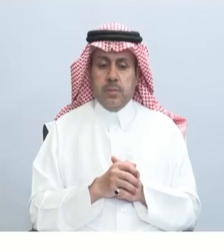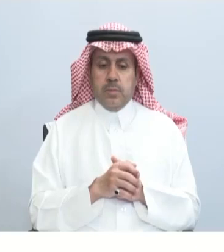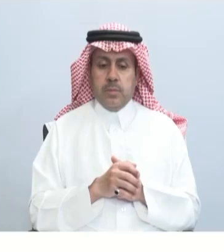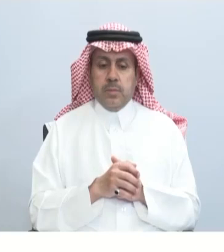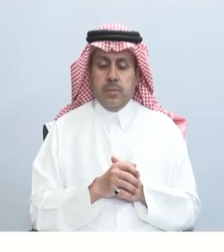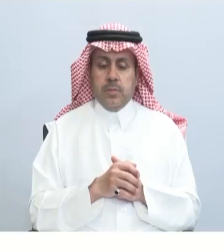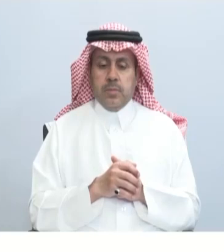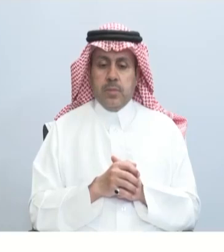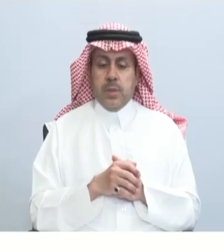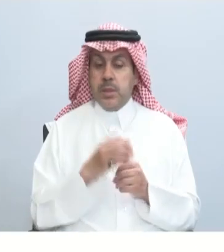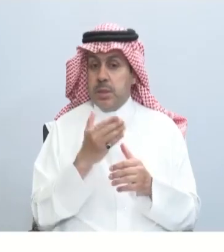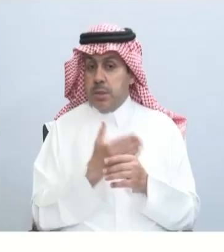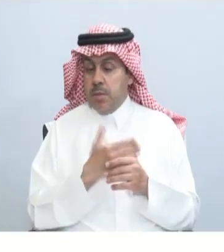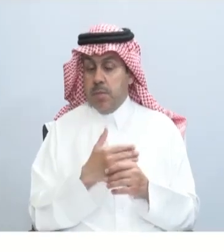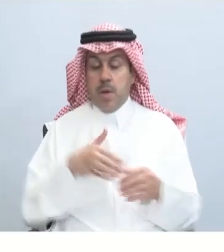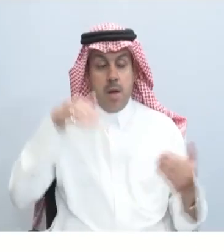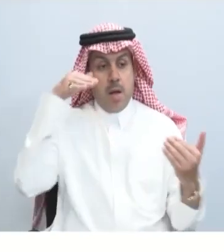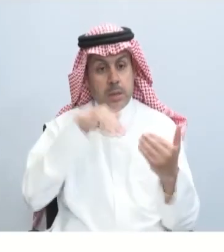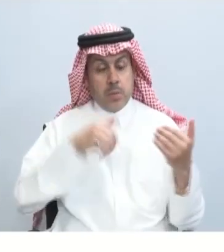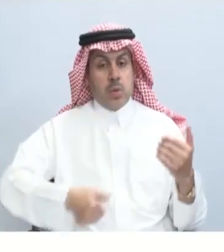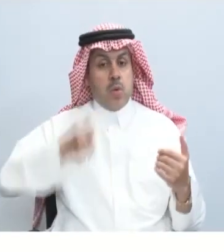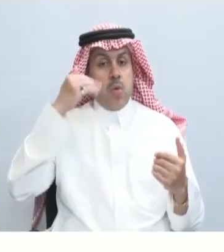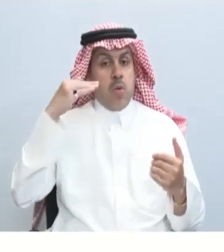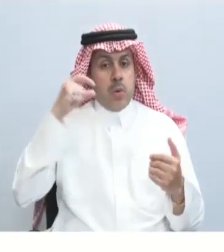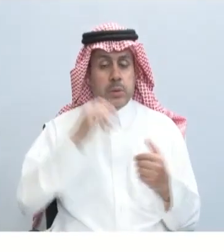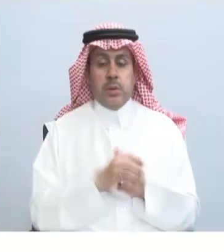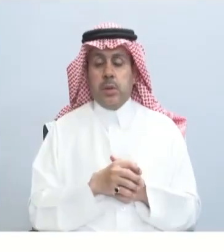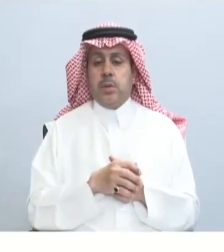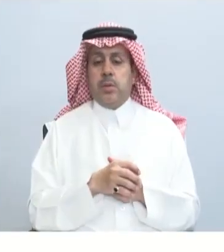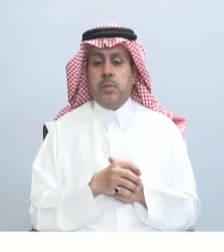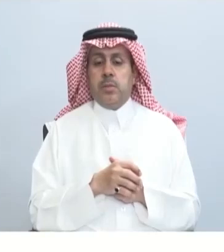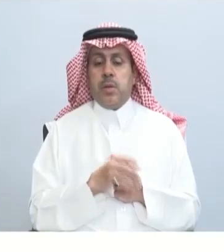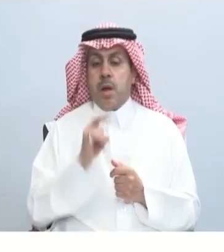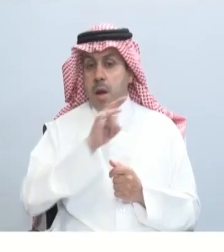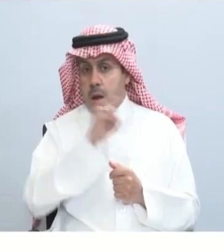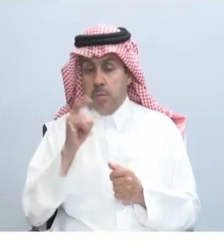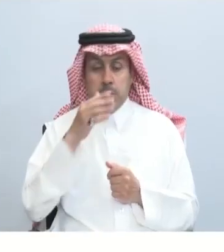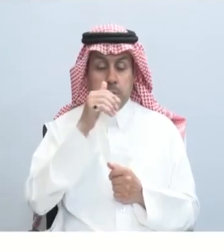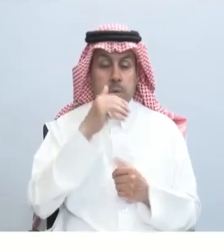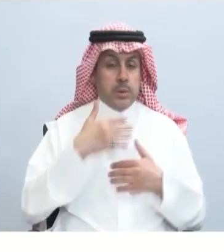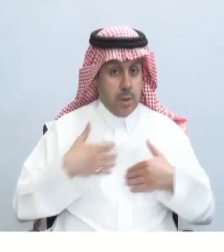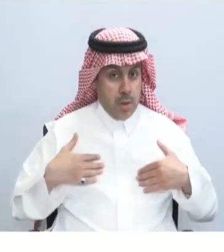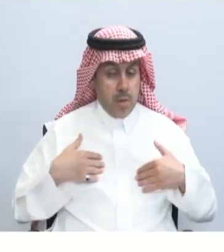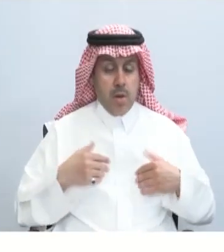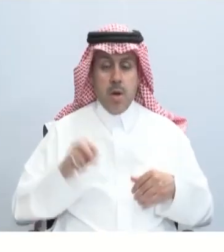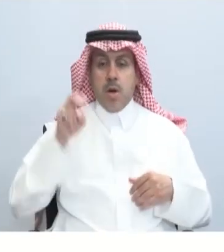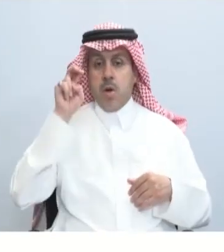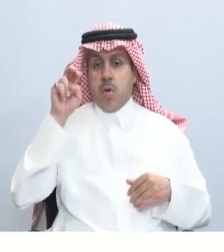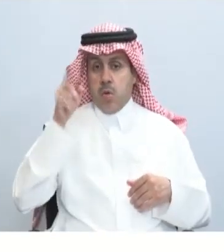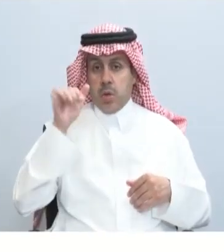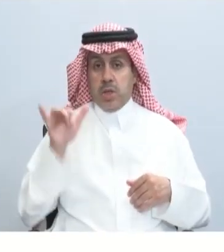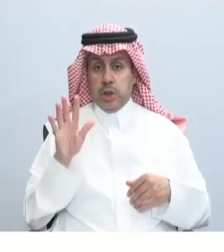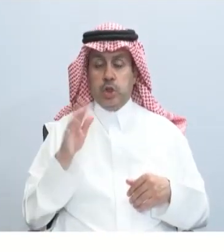المنوره سبب غزوه احد طلابي وطالبات لم ترضى قريش بهزيمتها في